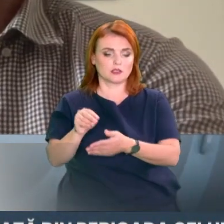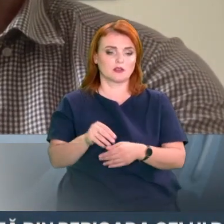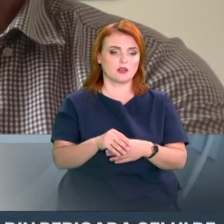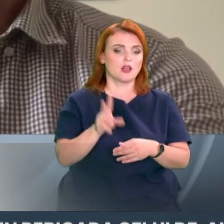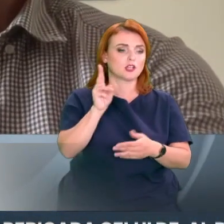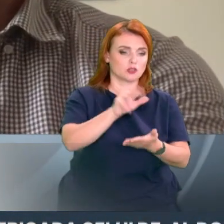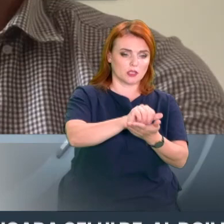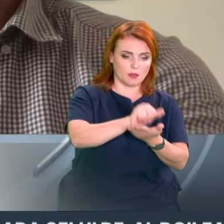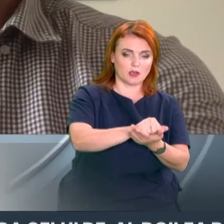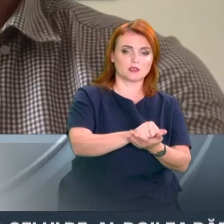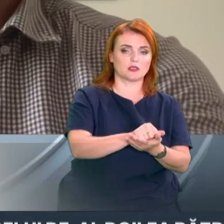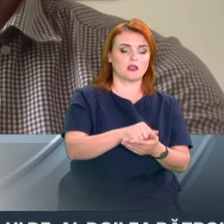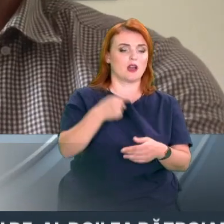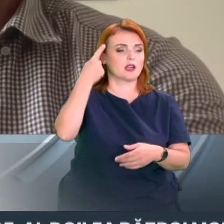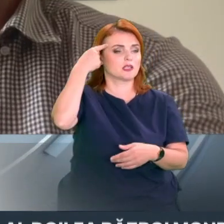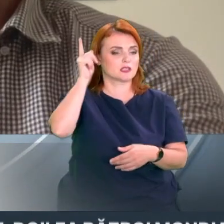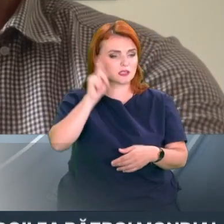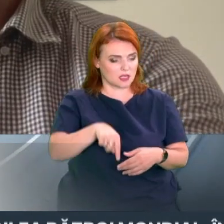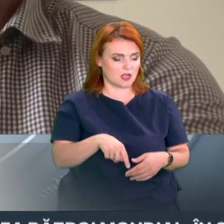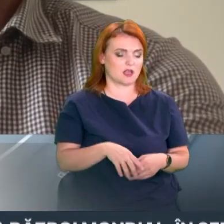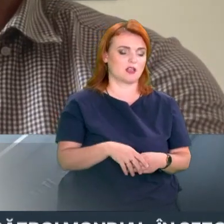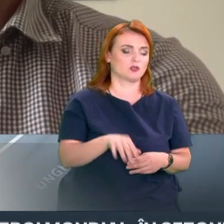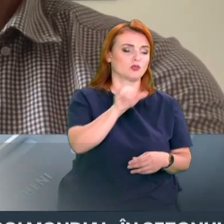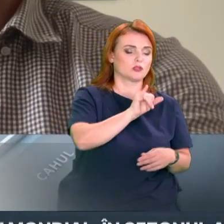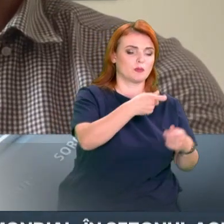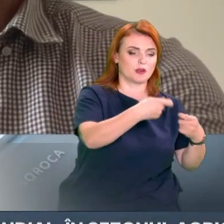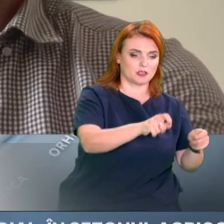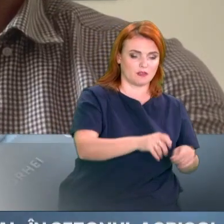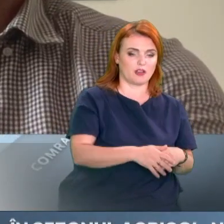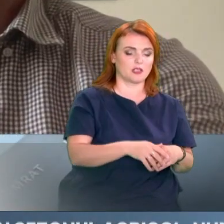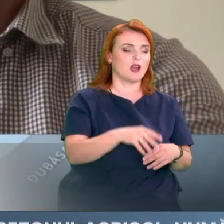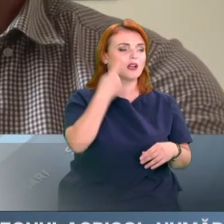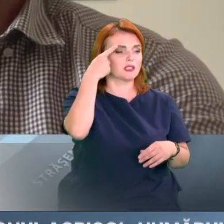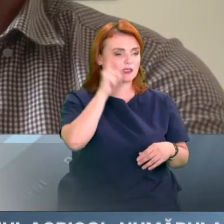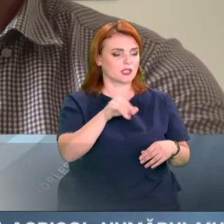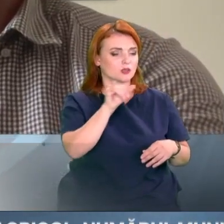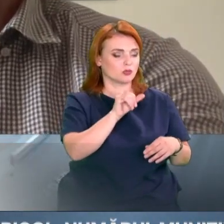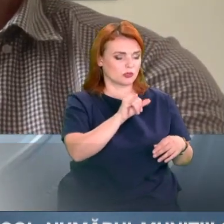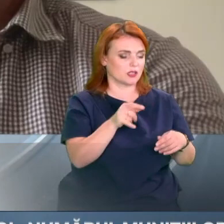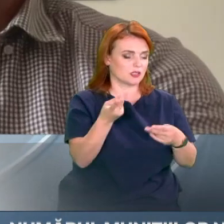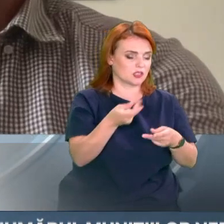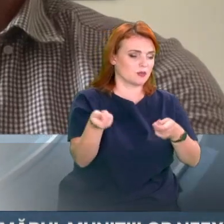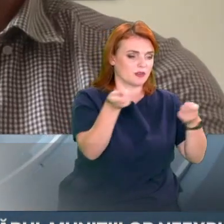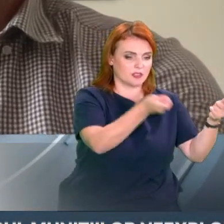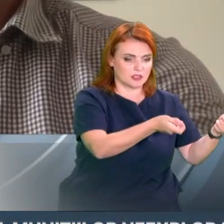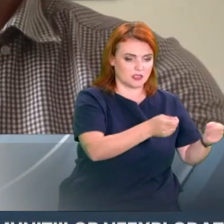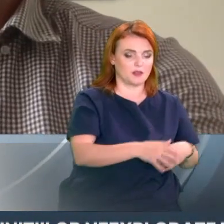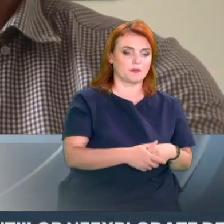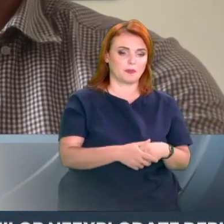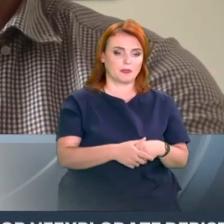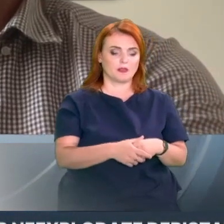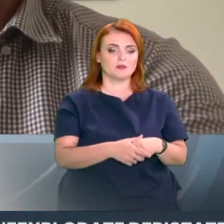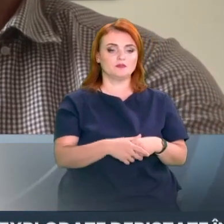acest produs, ei foarte bine și ajustează marfa la cerințele pieței acolo unde trebuie să o ducă și pe